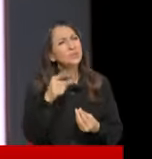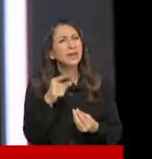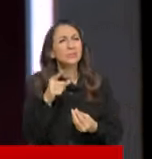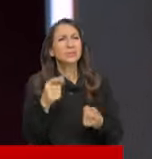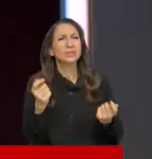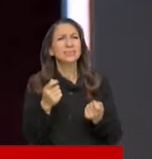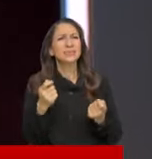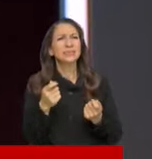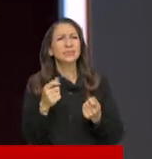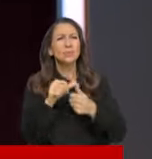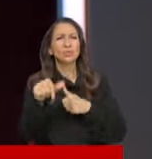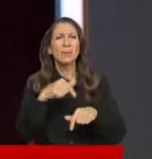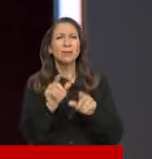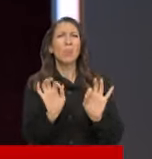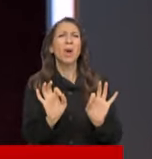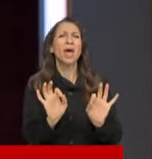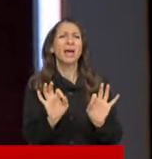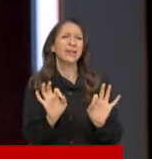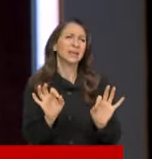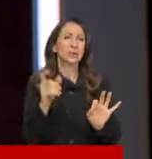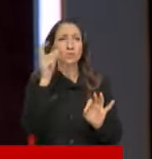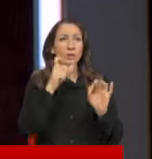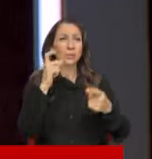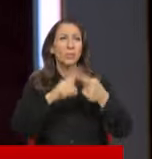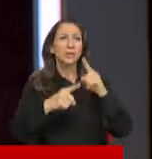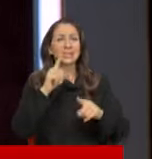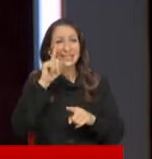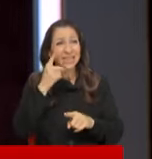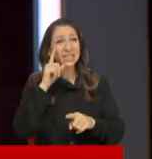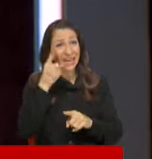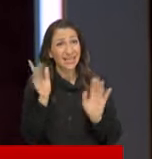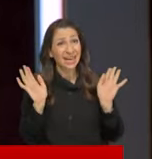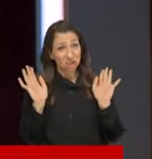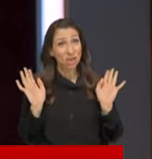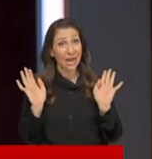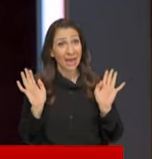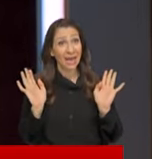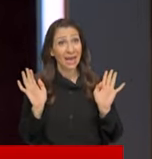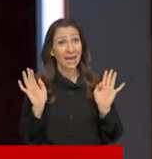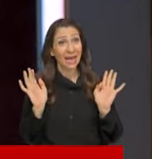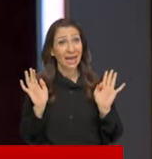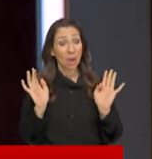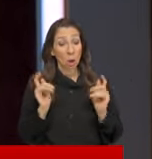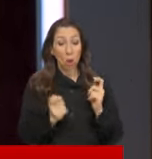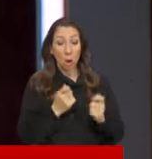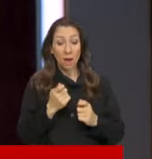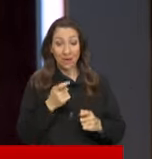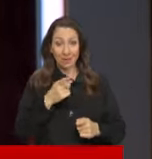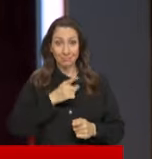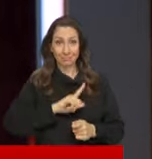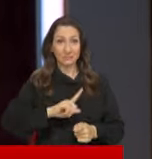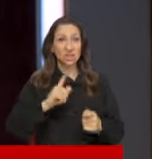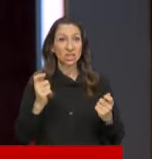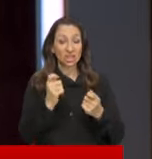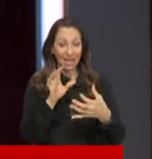bu iş uzun süredir böyle oluyor Oysa Türkiye'de siyaset sadece ve sadece yani göreve Talip ettiğiniz